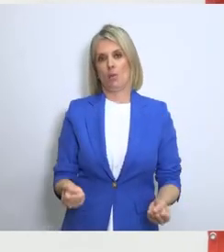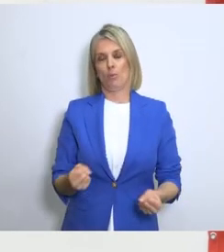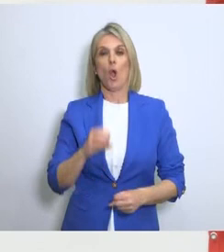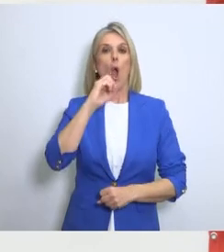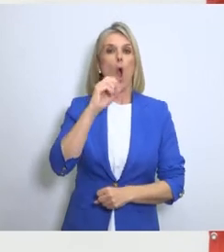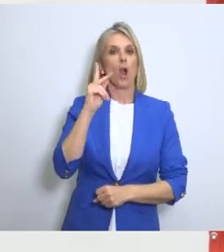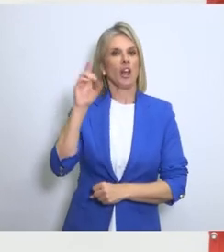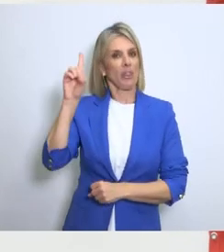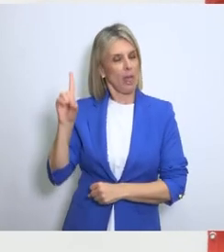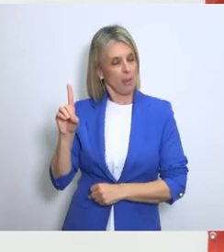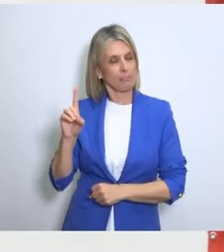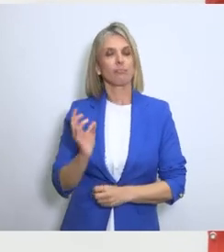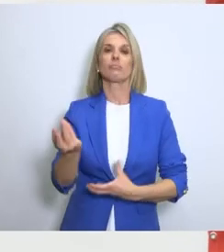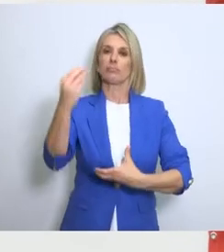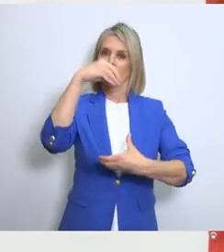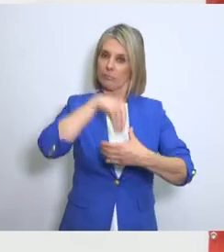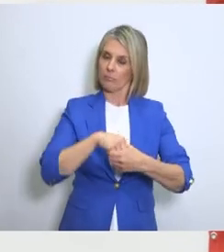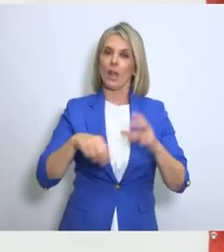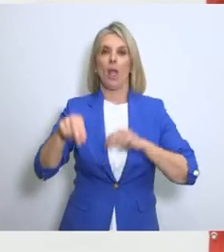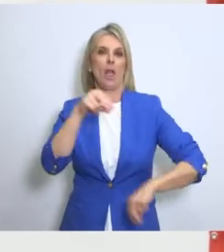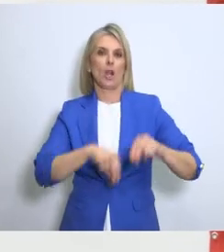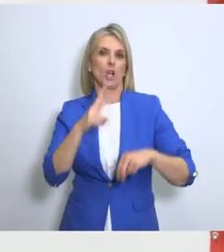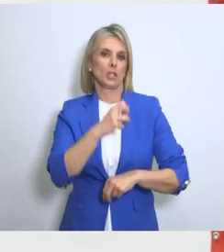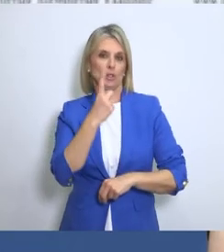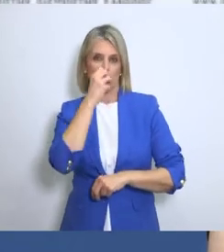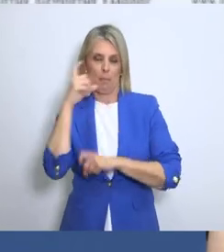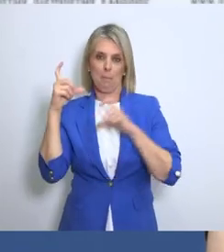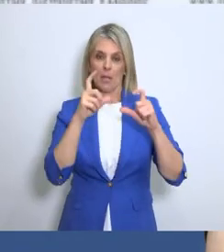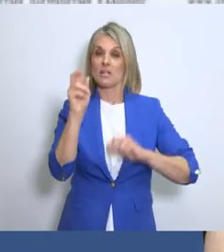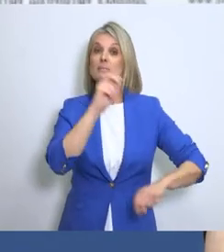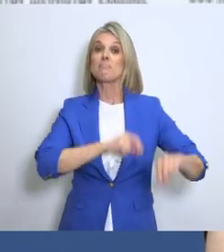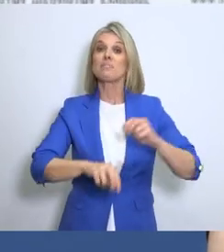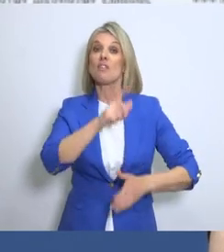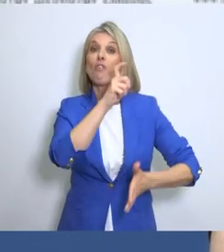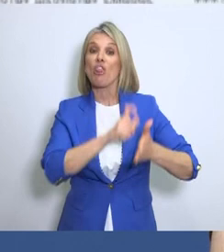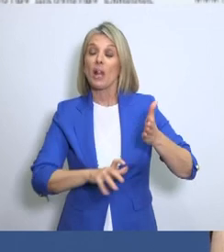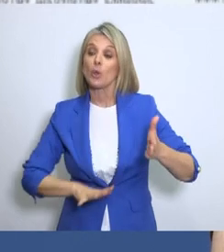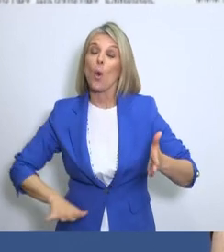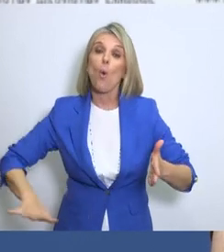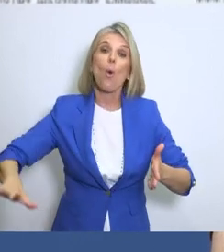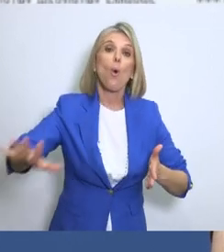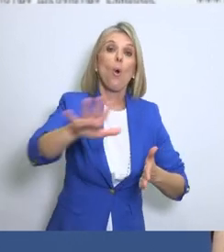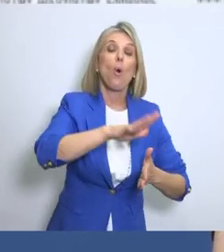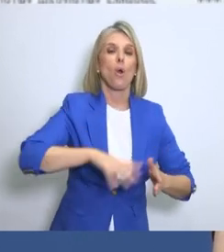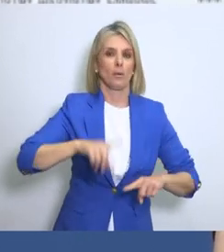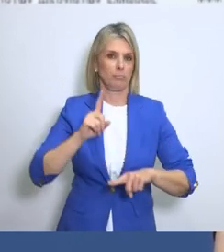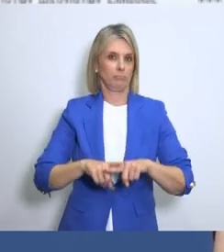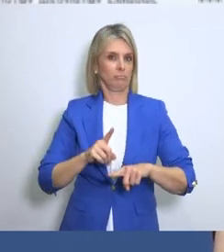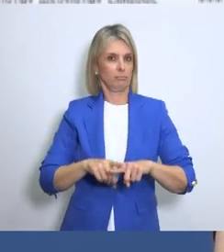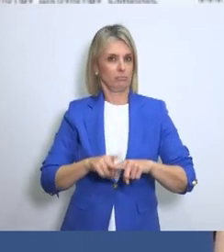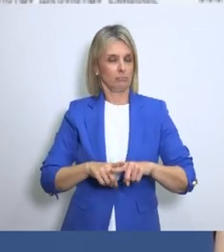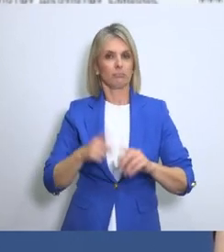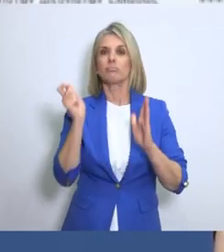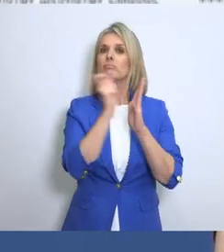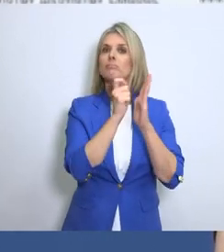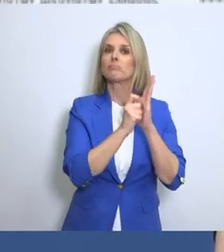συμμετέχει στις εκλογές της 21ης Μαΐου με ψηφοδέλτια σε όλες τις εκλογικές περιφέρειες, τα οποία